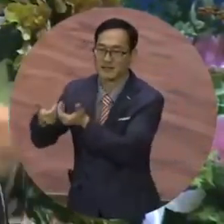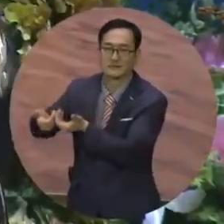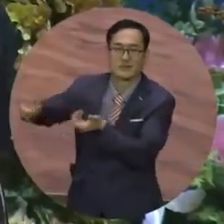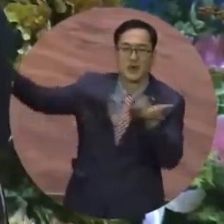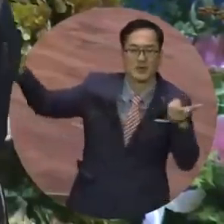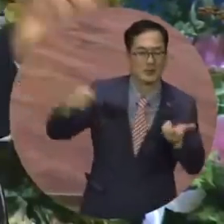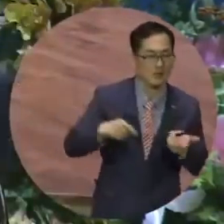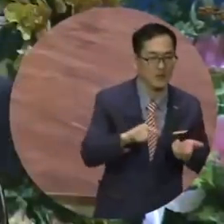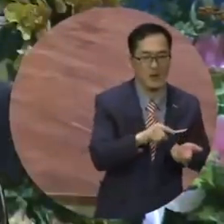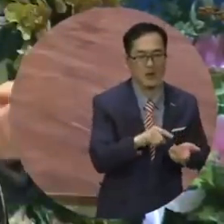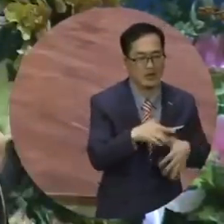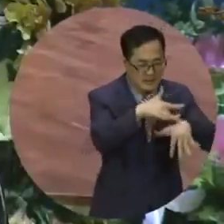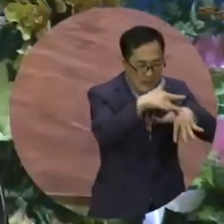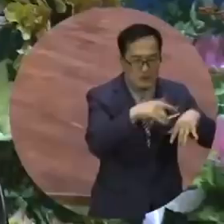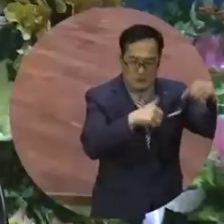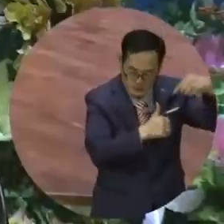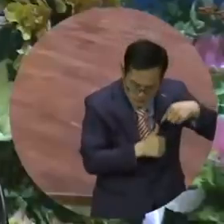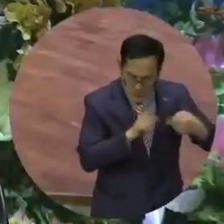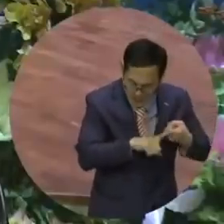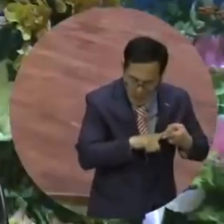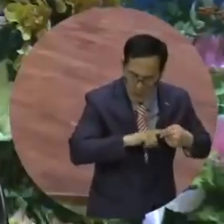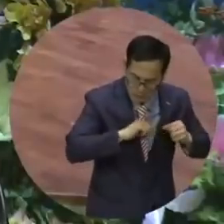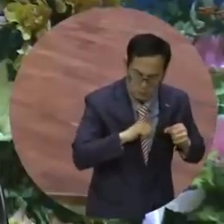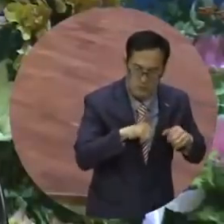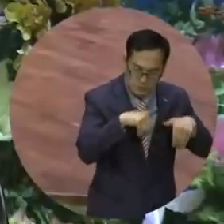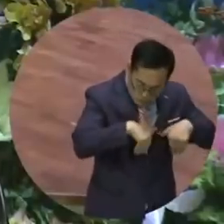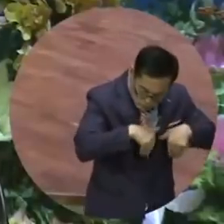거예요. 막 이 식인대로 살다가 온 거예요.